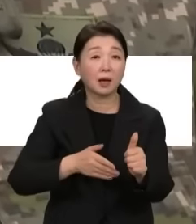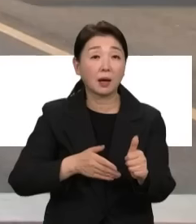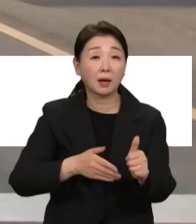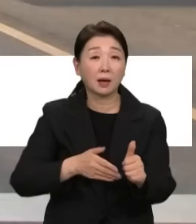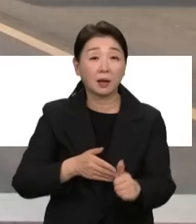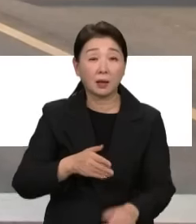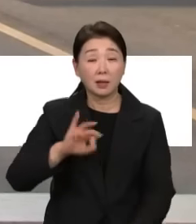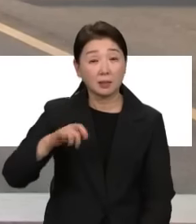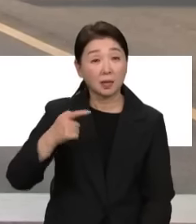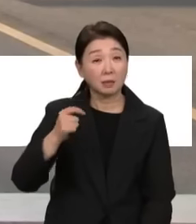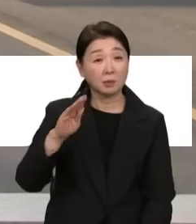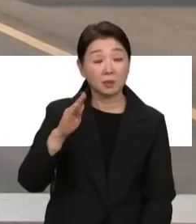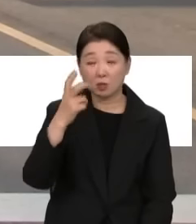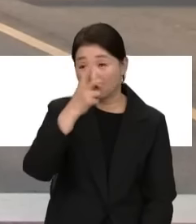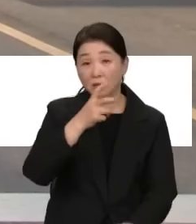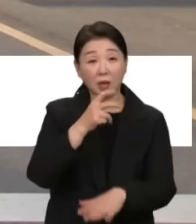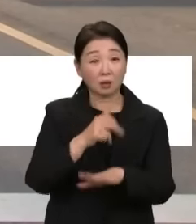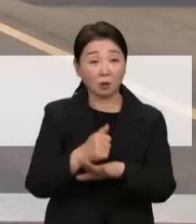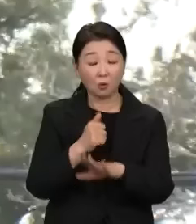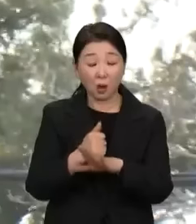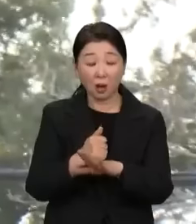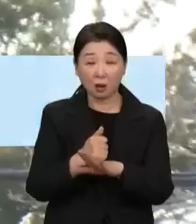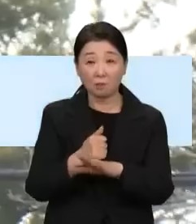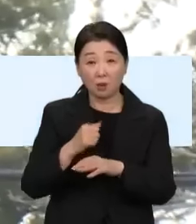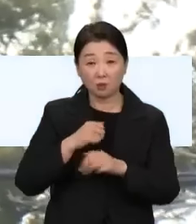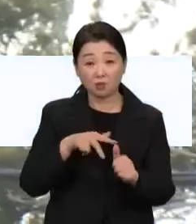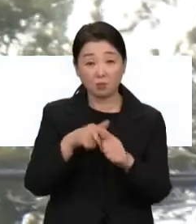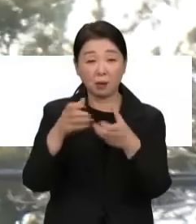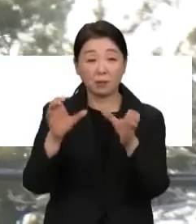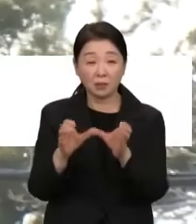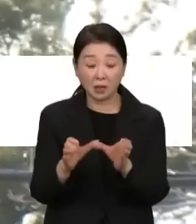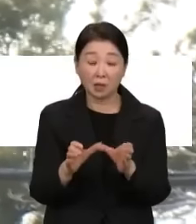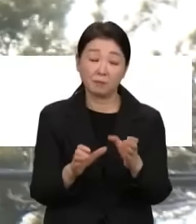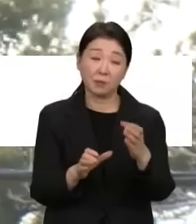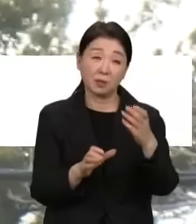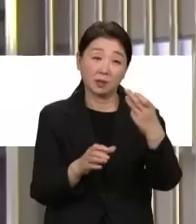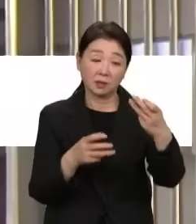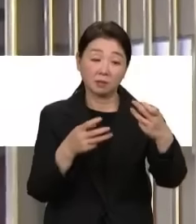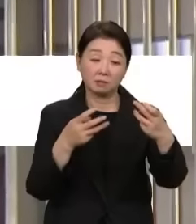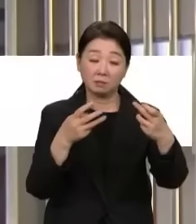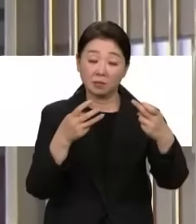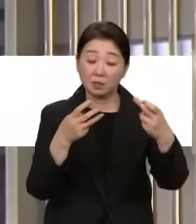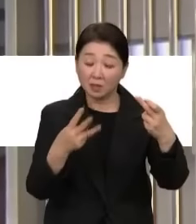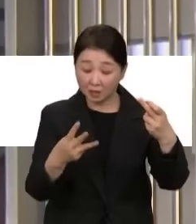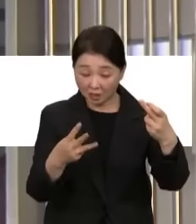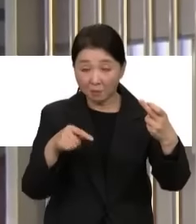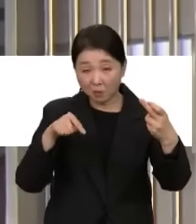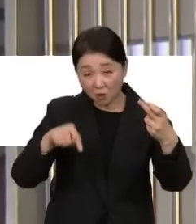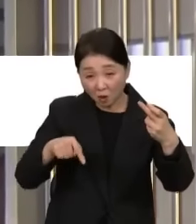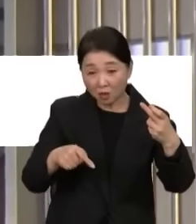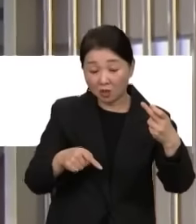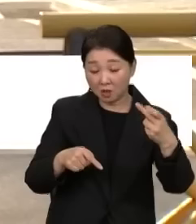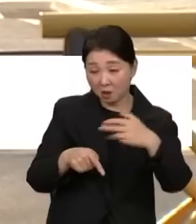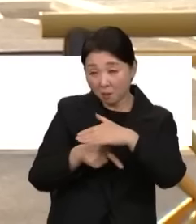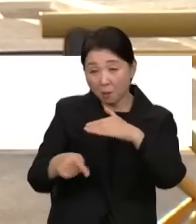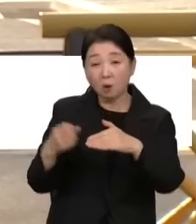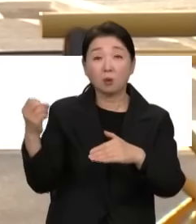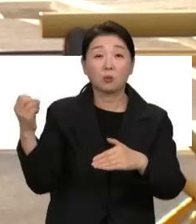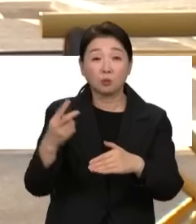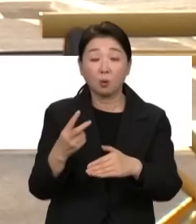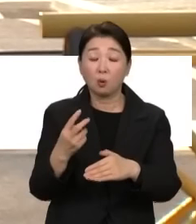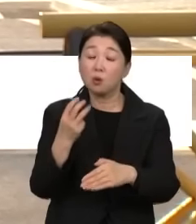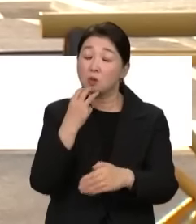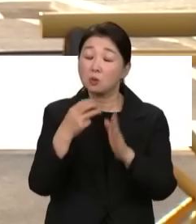그런데 jtbc 추제 결과 방첩 3는 123 내란 사태 당일 수도방위 사령부 벙커뿐 아니라 수방사 군사